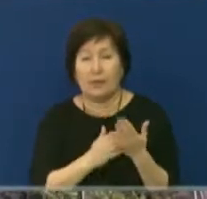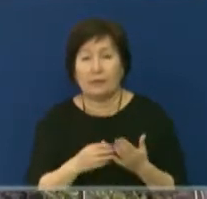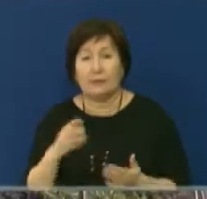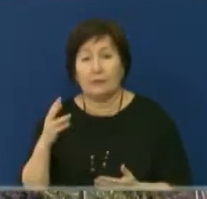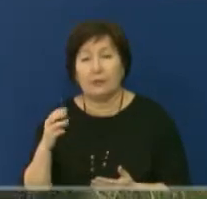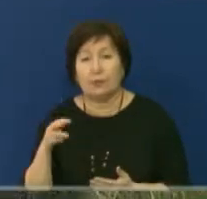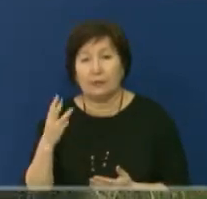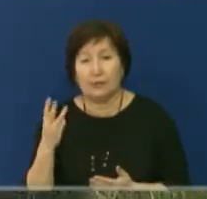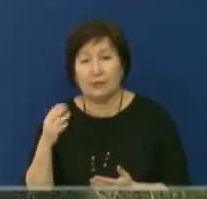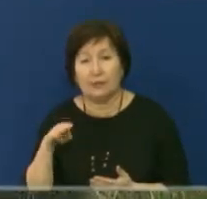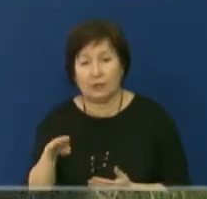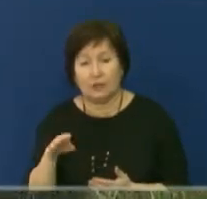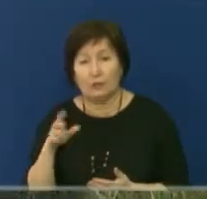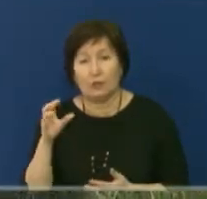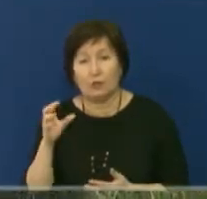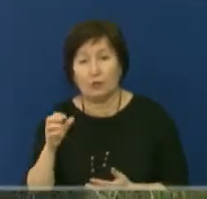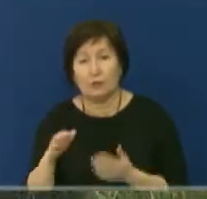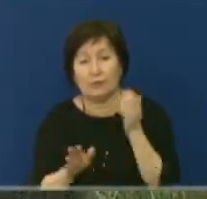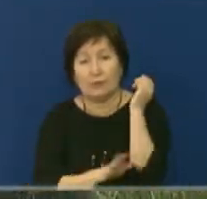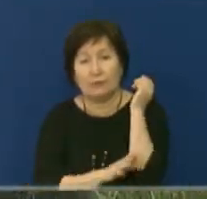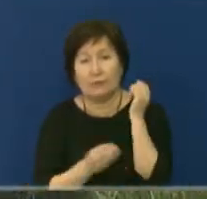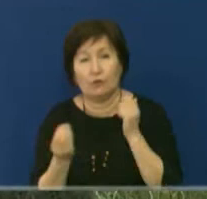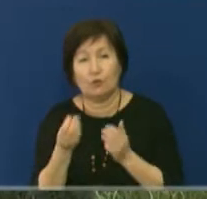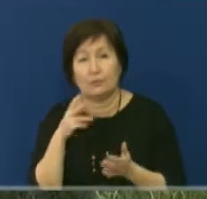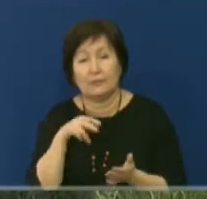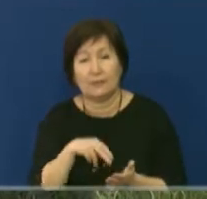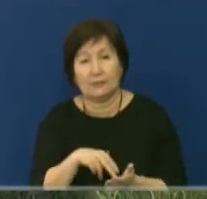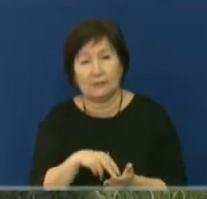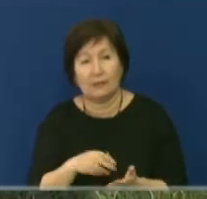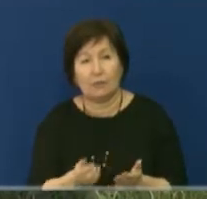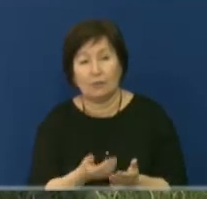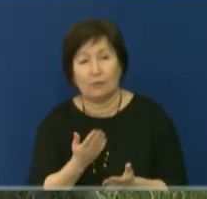берез. В рамках правых поворотов мы были вынуждены